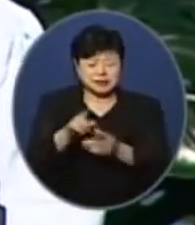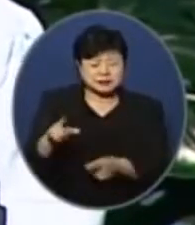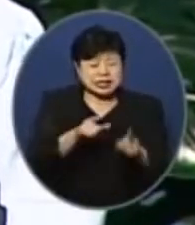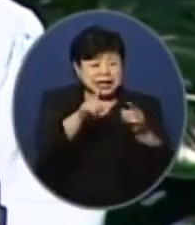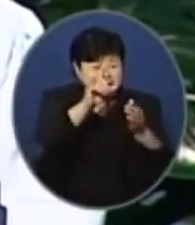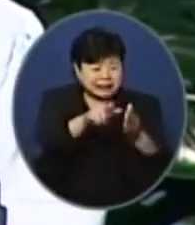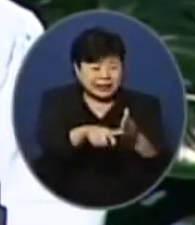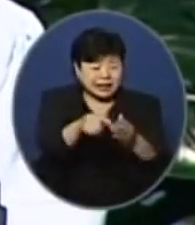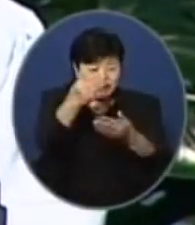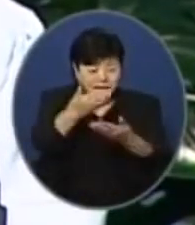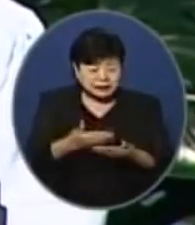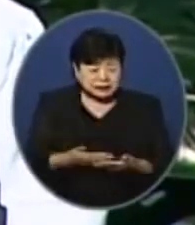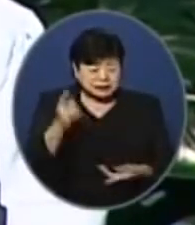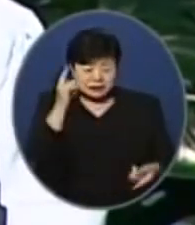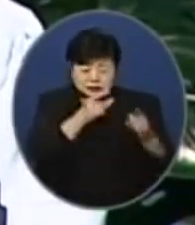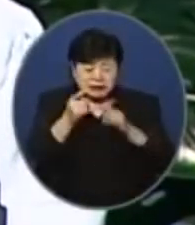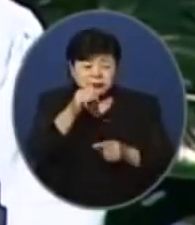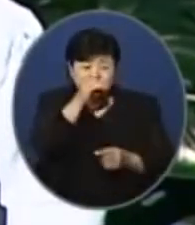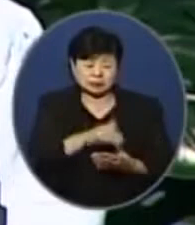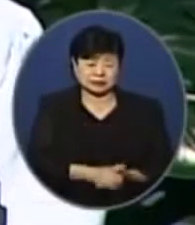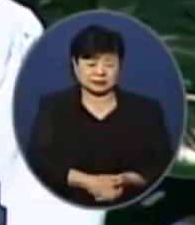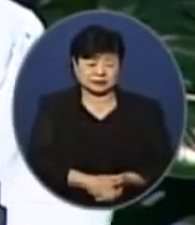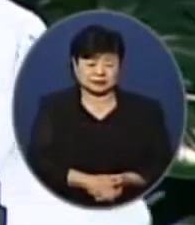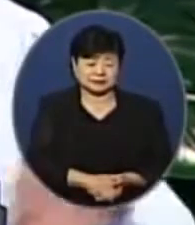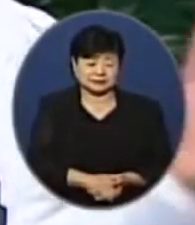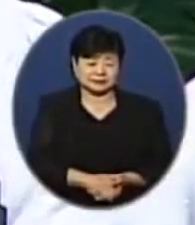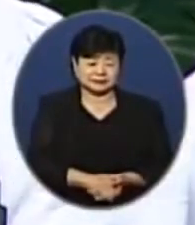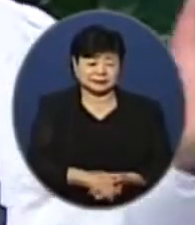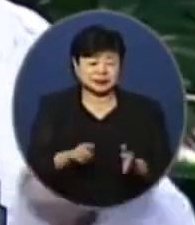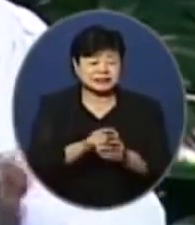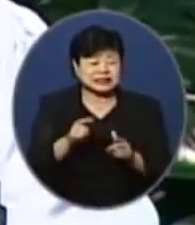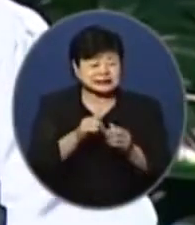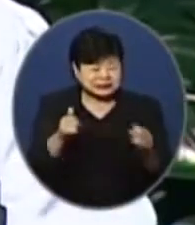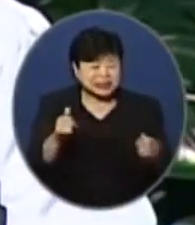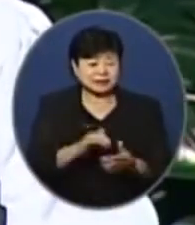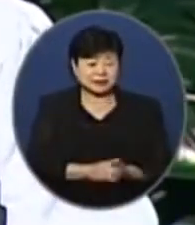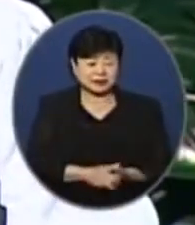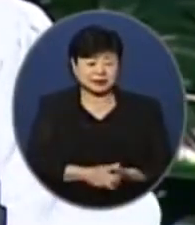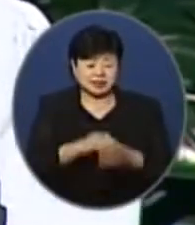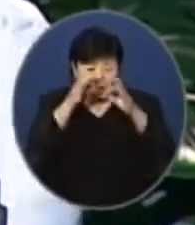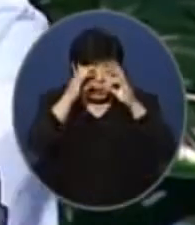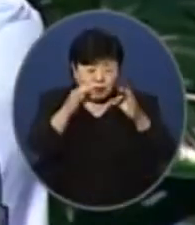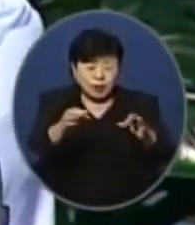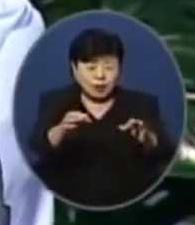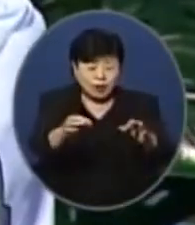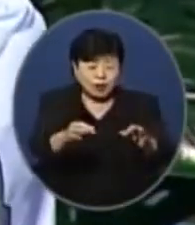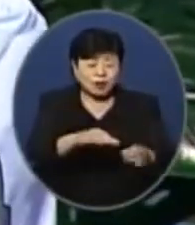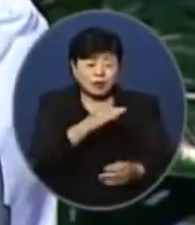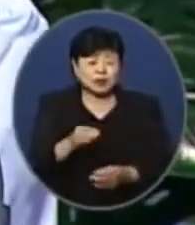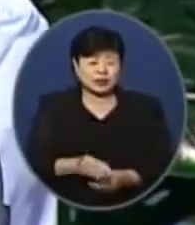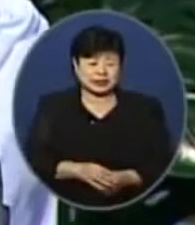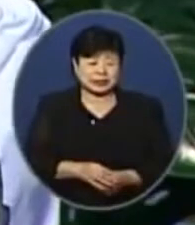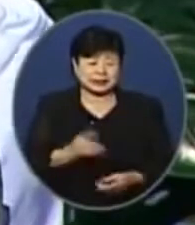신앙생활하면서 받는 상처들이 있어요. 믿지 않은 사람들이 공격이 올 때 그 상처는 우리가 믿음으로